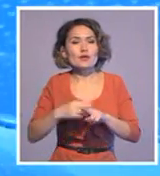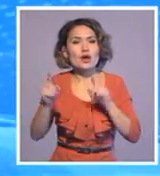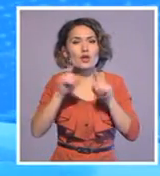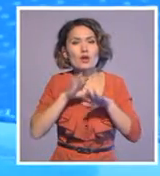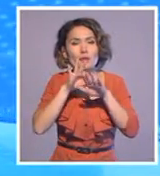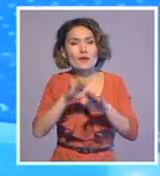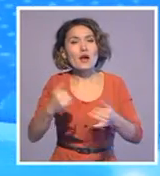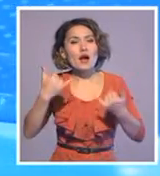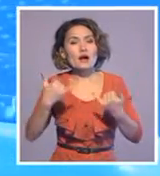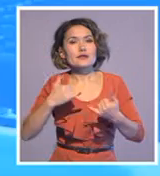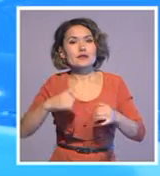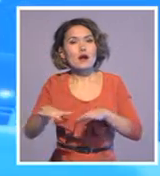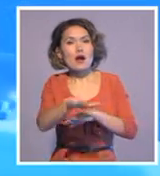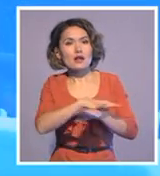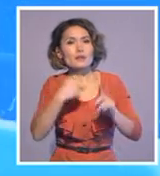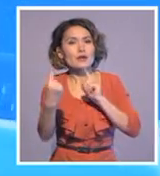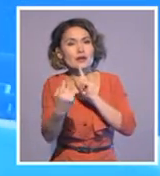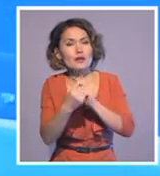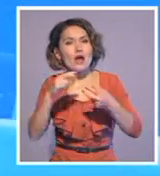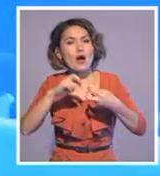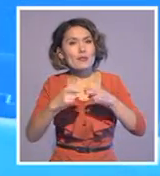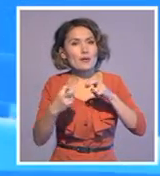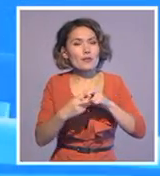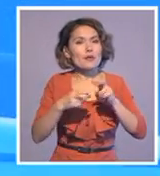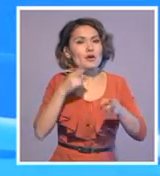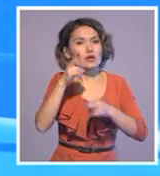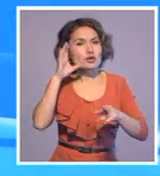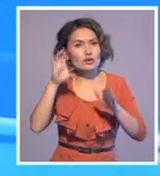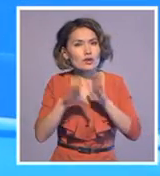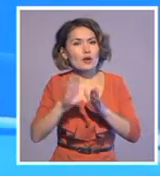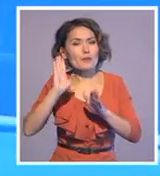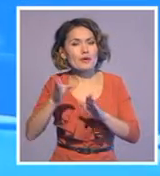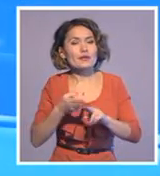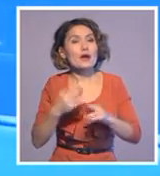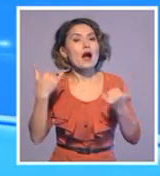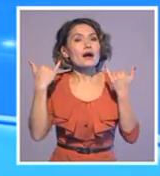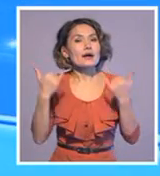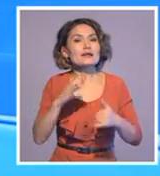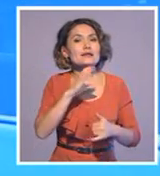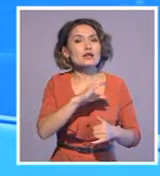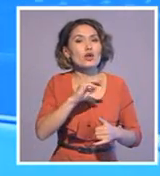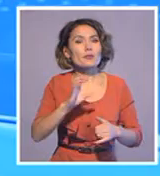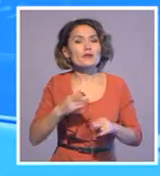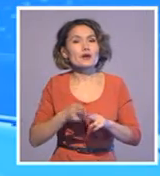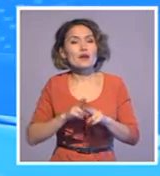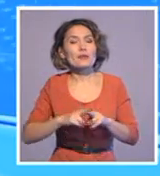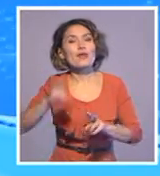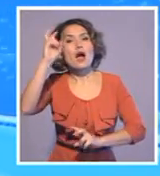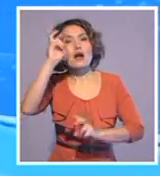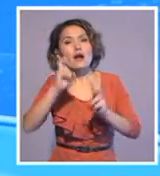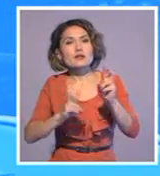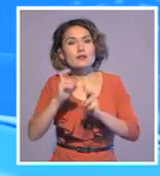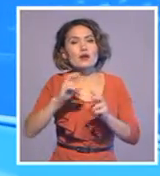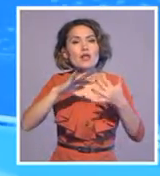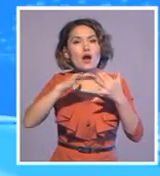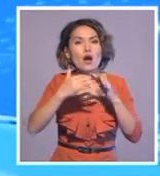қабылданған доктринаны түсіндіруді мақсат етіп отыр. Алматы облысына іссапармен барған депутат Серік Үмбетов өңірдегі бірқатар кәсіпорындарды аралап,